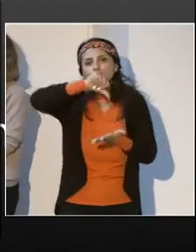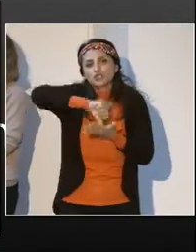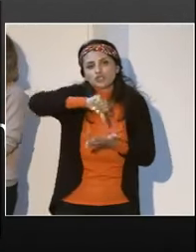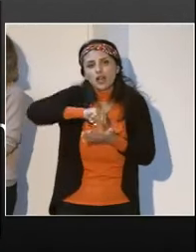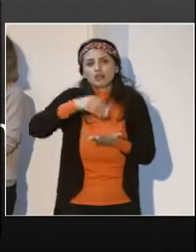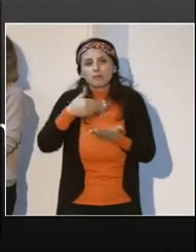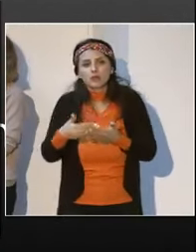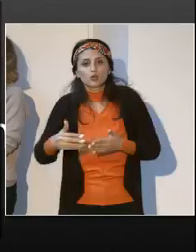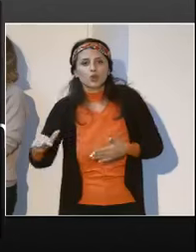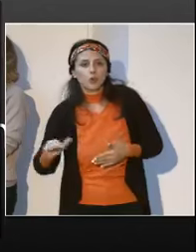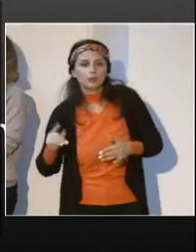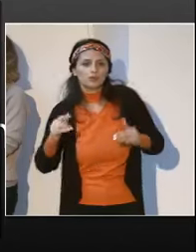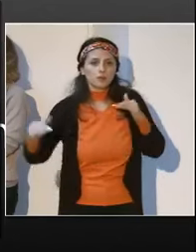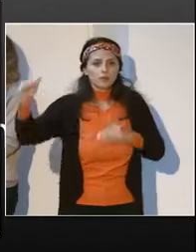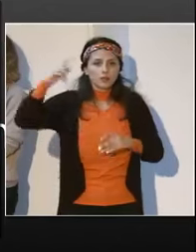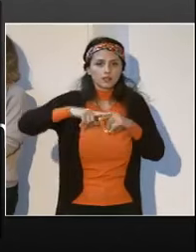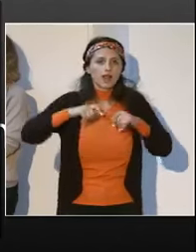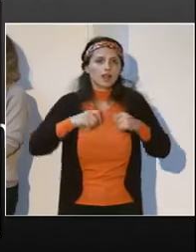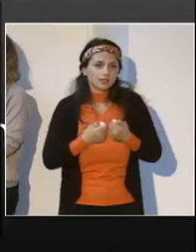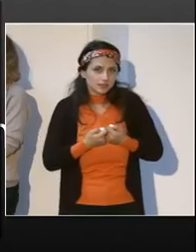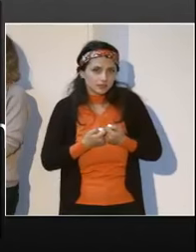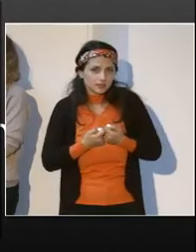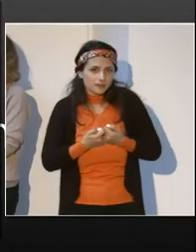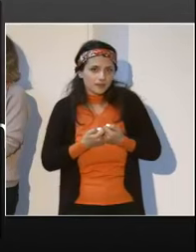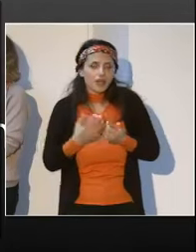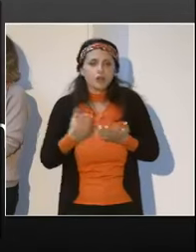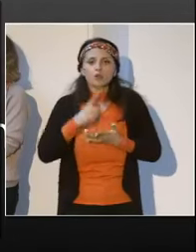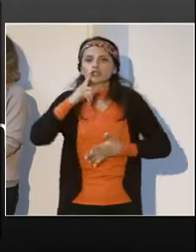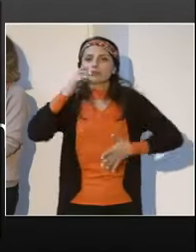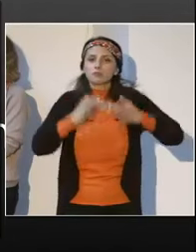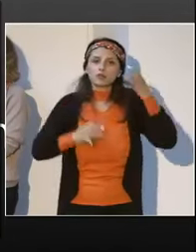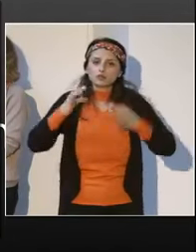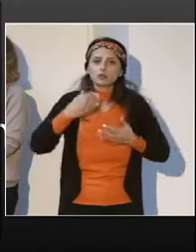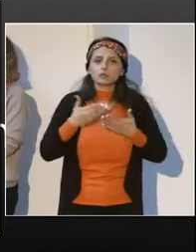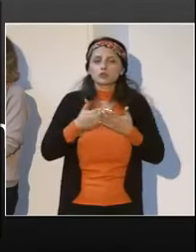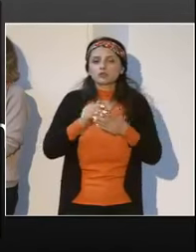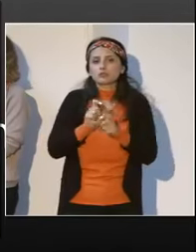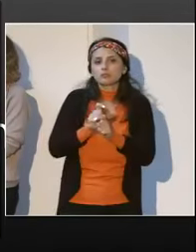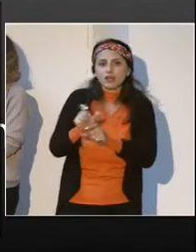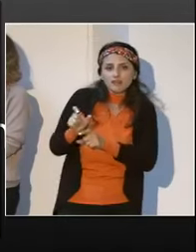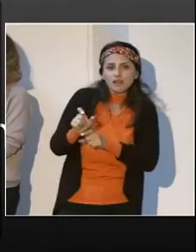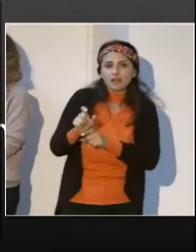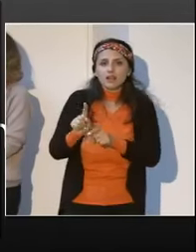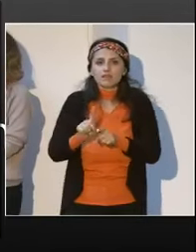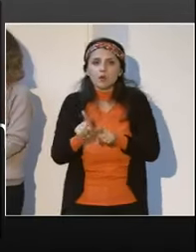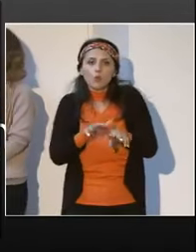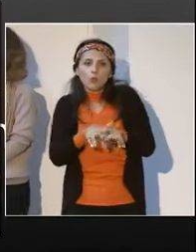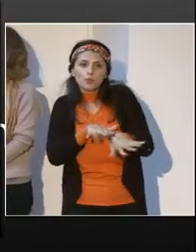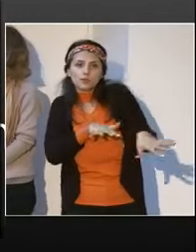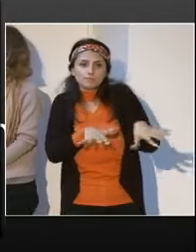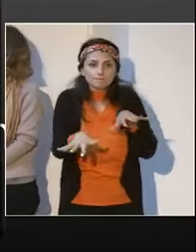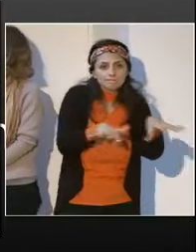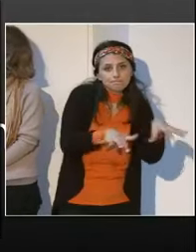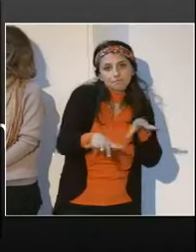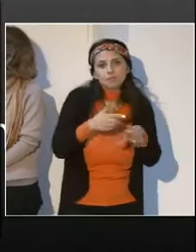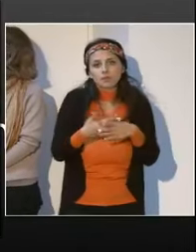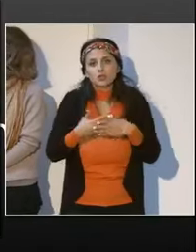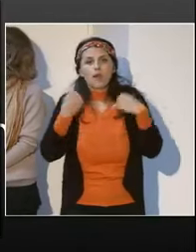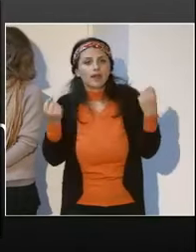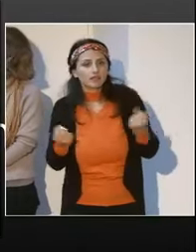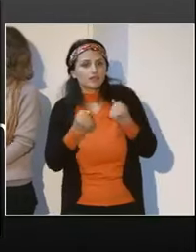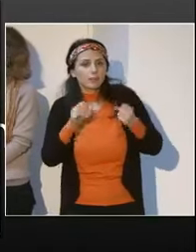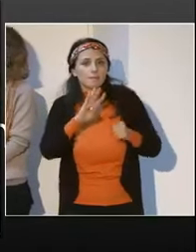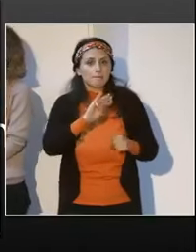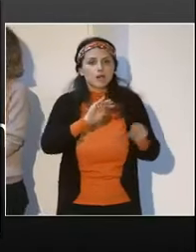nenumărate măsuri luate de indrumare Prevenire reglementare coordonarea activitatii cu cele